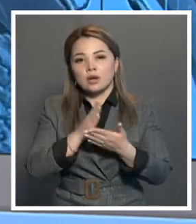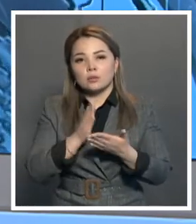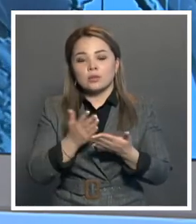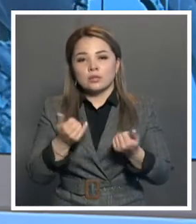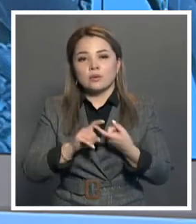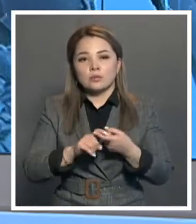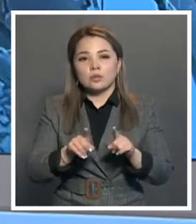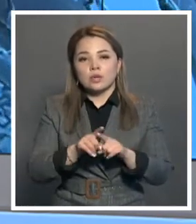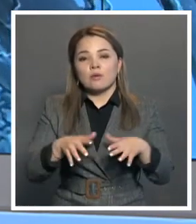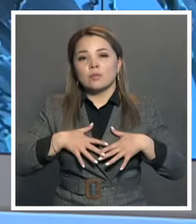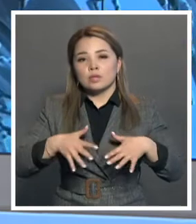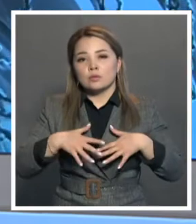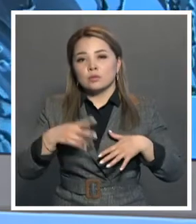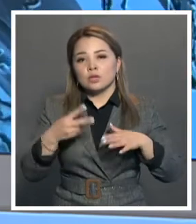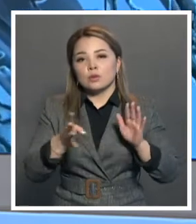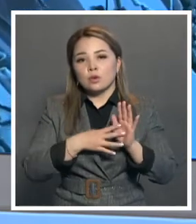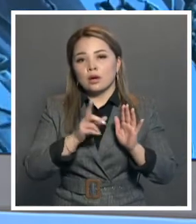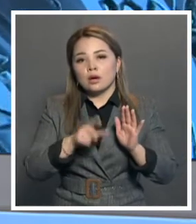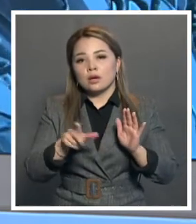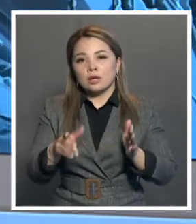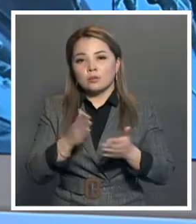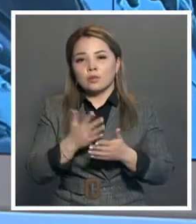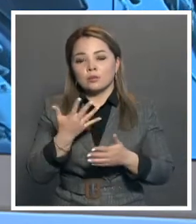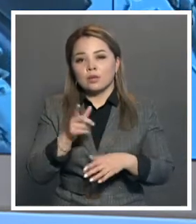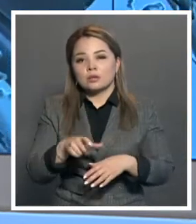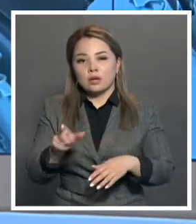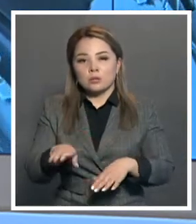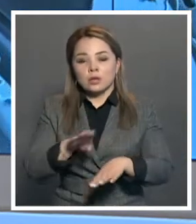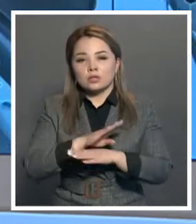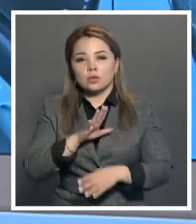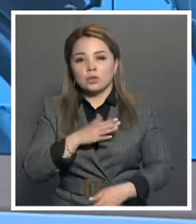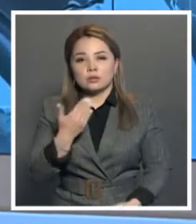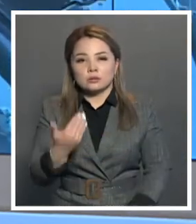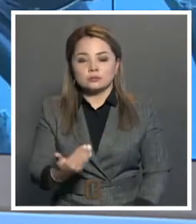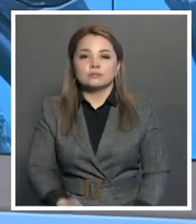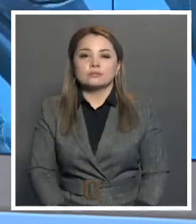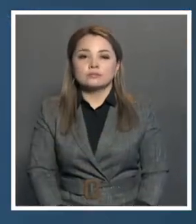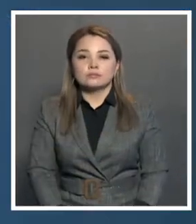инфекция белгілері бар, пневмонияға 29 адам шалдығып, 5 науқас қайтыс болған.